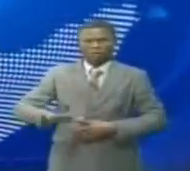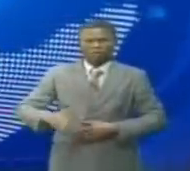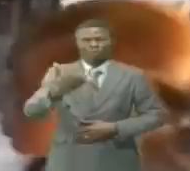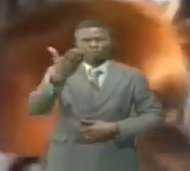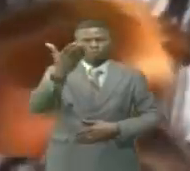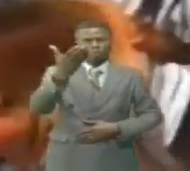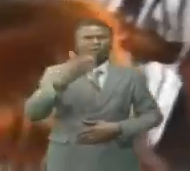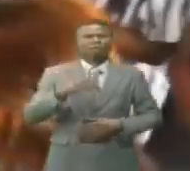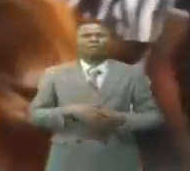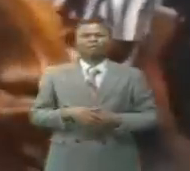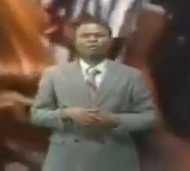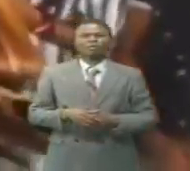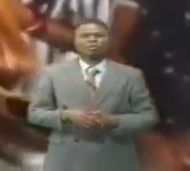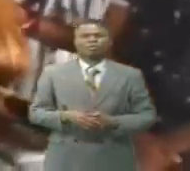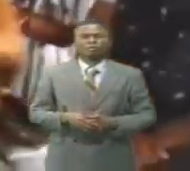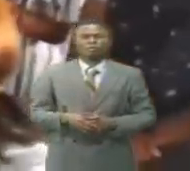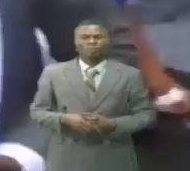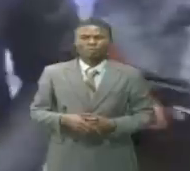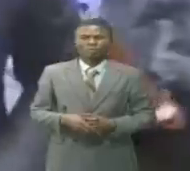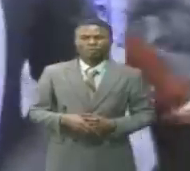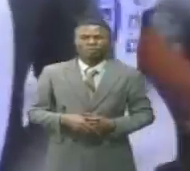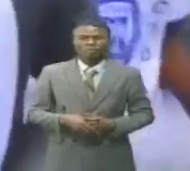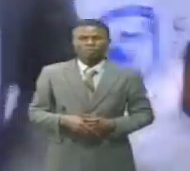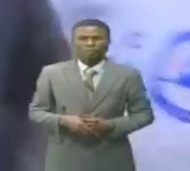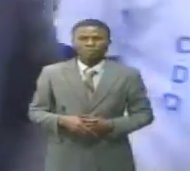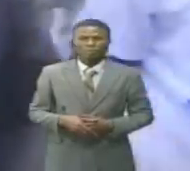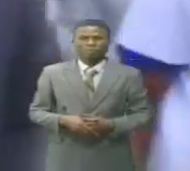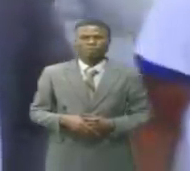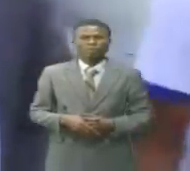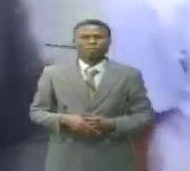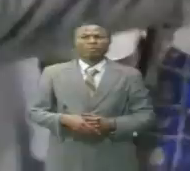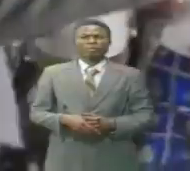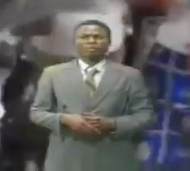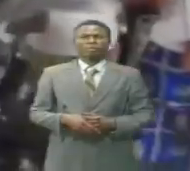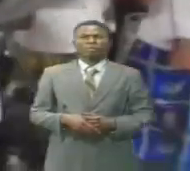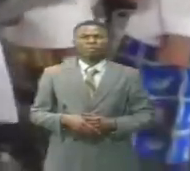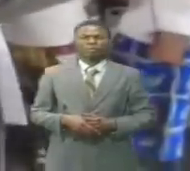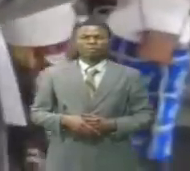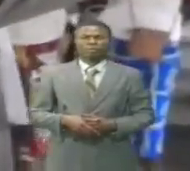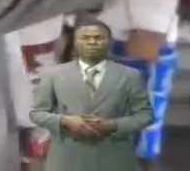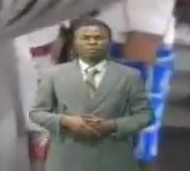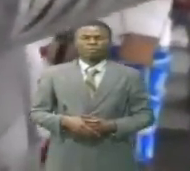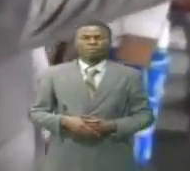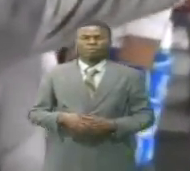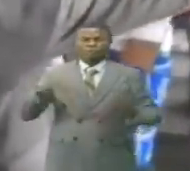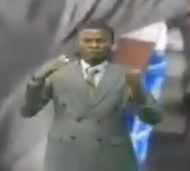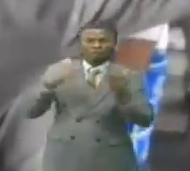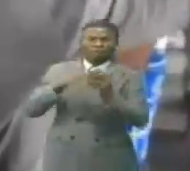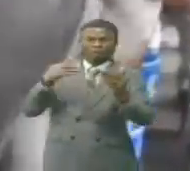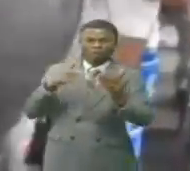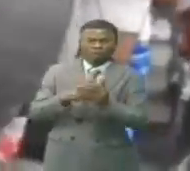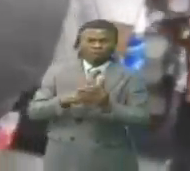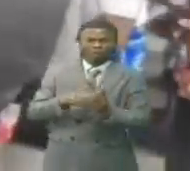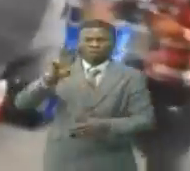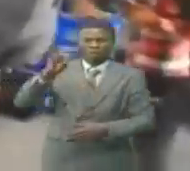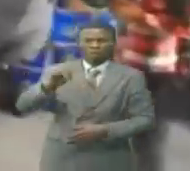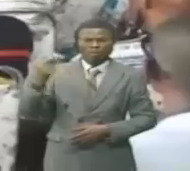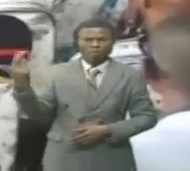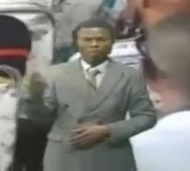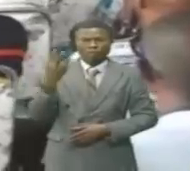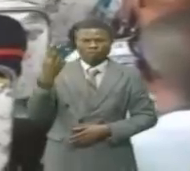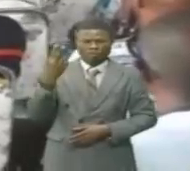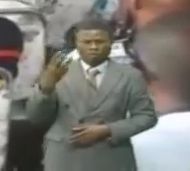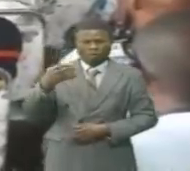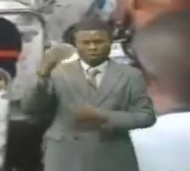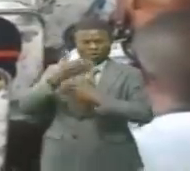Ndibou. L'appel à la mobilisation de tous les Congolais et Congolaises face à la guerre d'agression du M23 sous couvert par